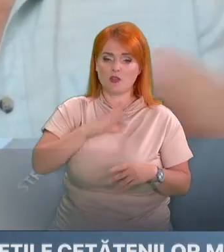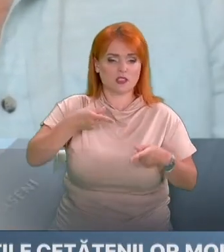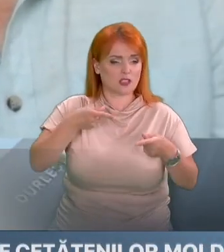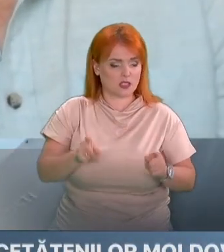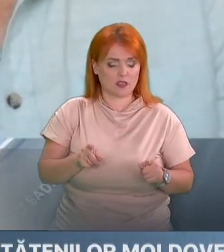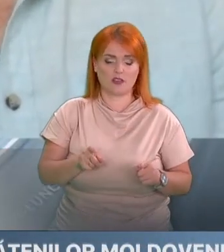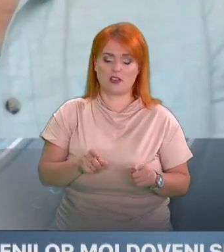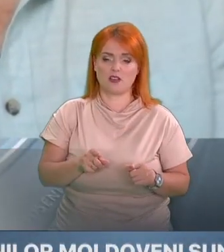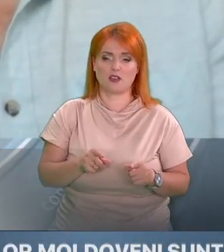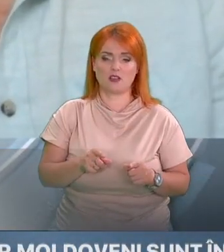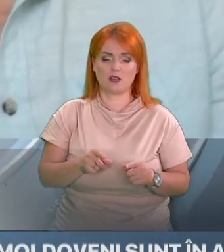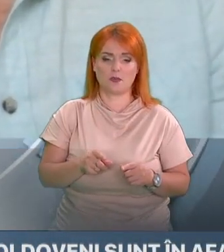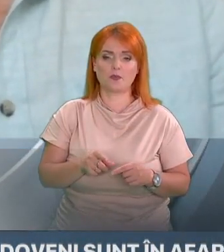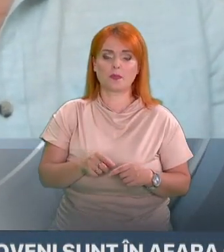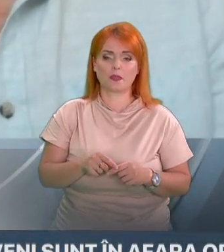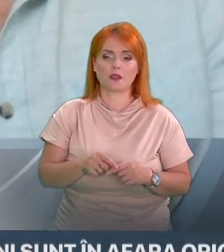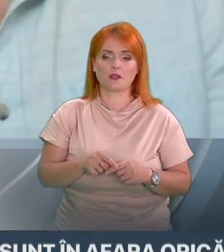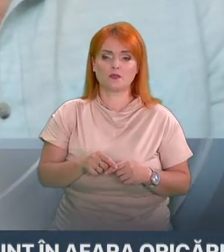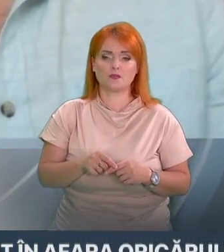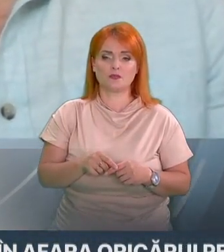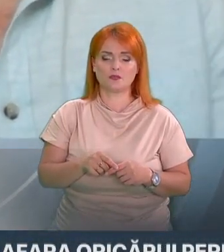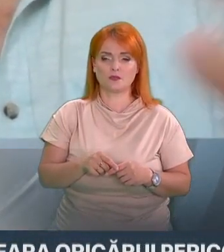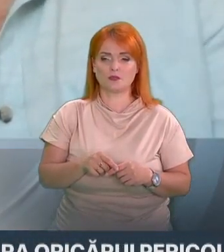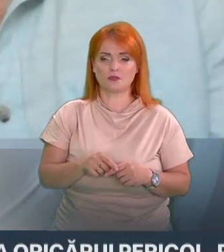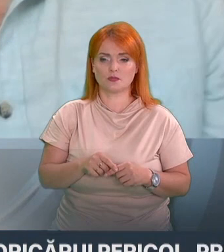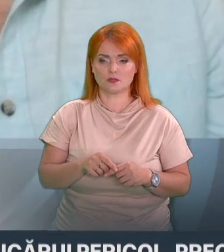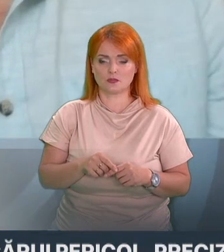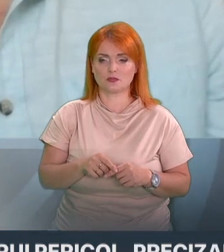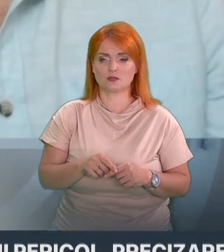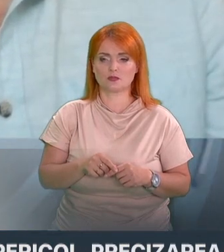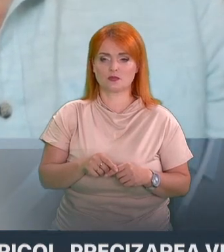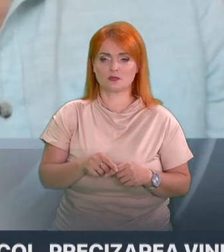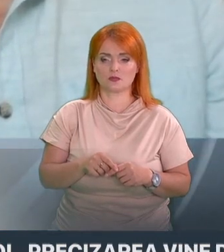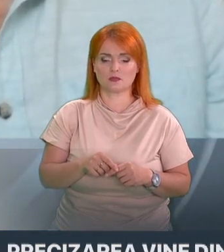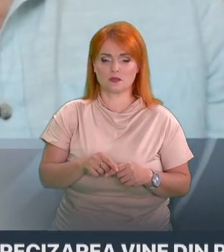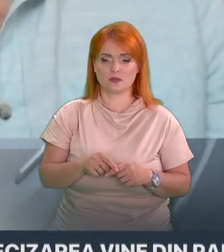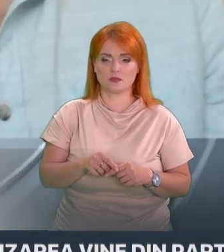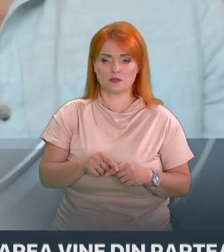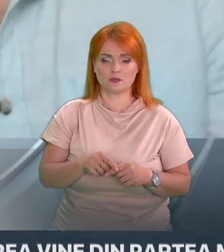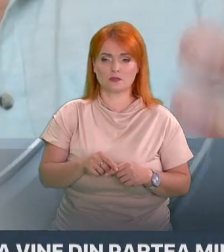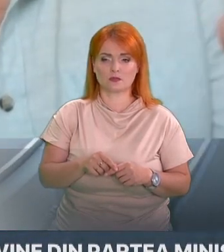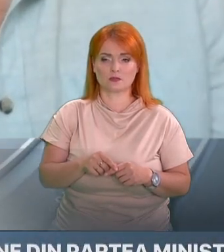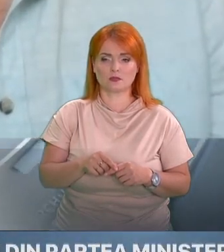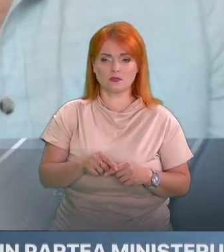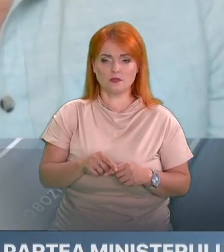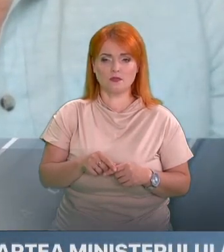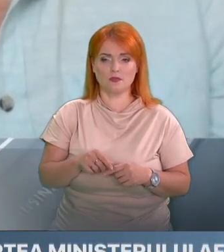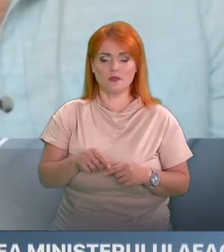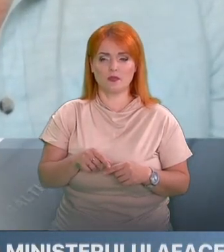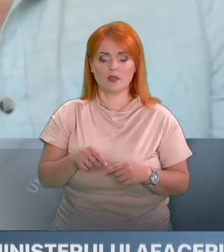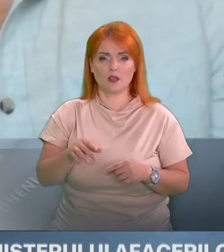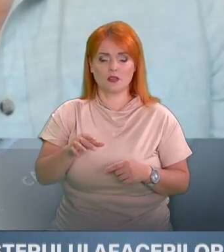care ați menționat-o anterior, deci s-au decupat, mai bine zis istoricul care văd domnul Dudic, pare mi se, deci a fost